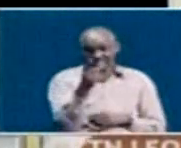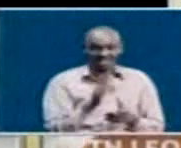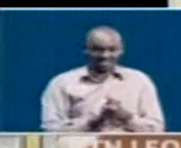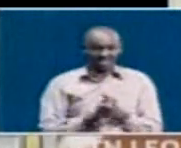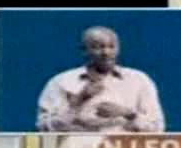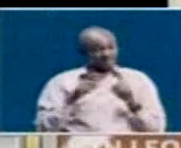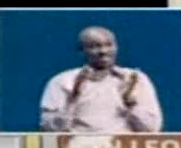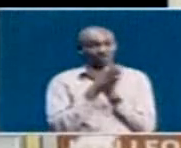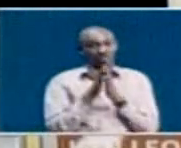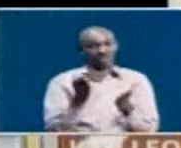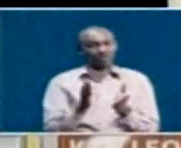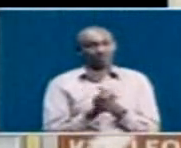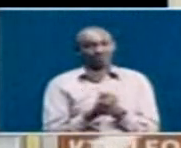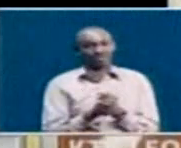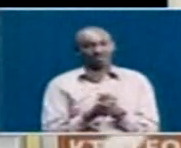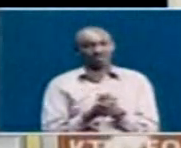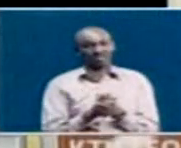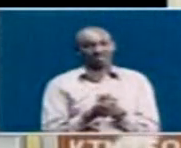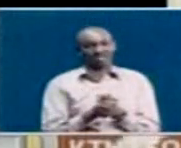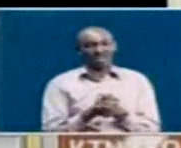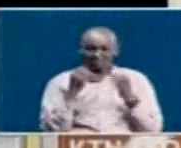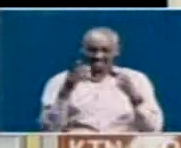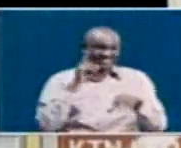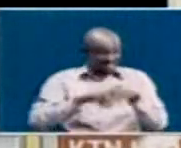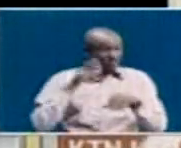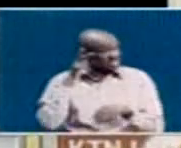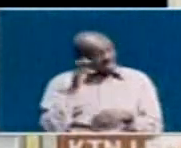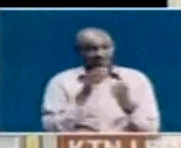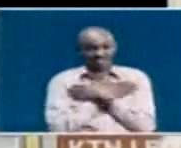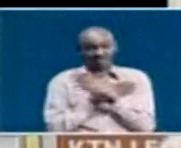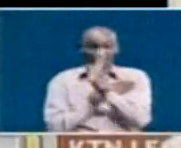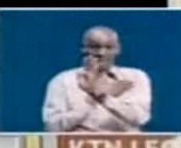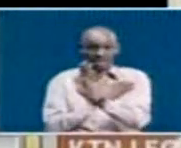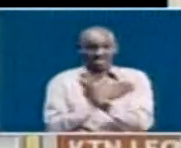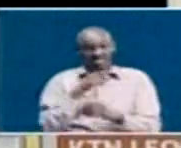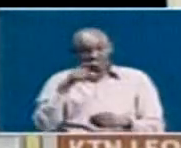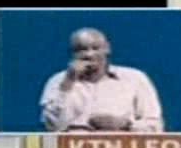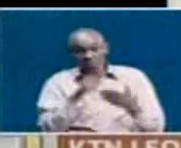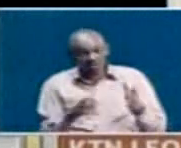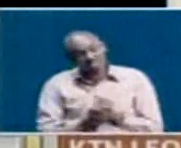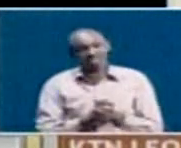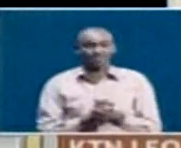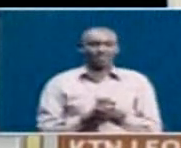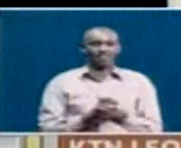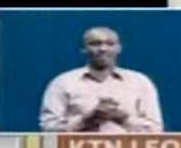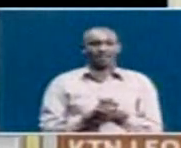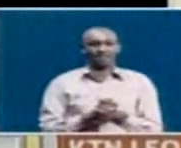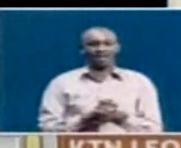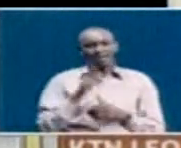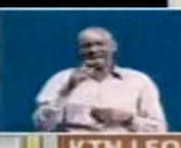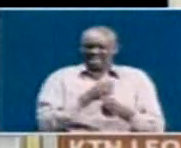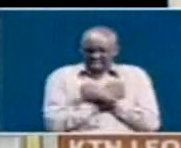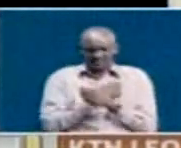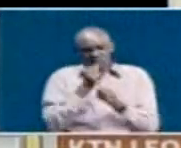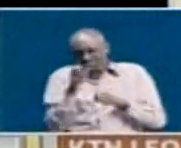story manake mara nyingi sana nikisikiza marafiki zangu utakuta yuasema mpenzi wangu